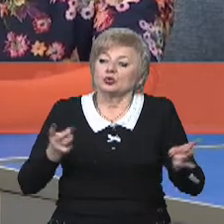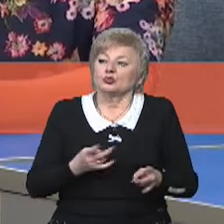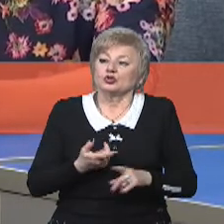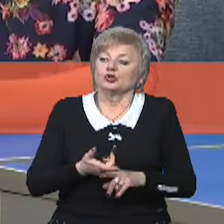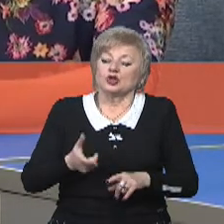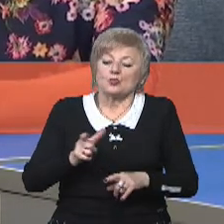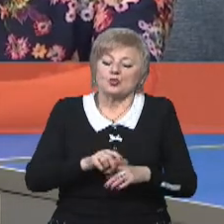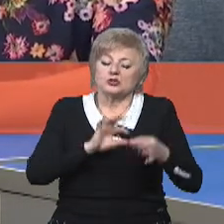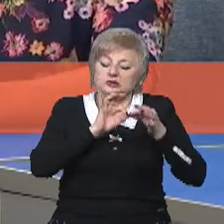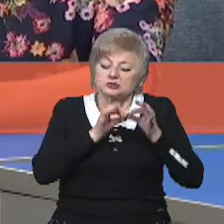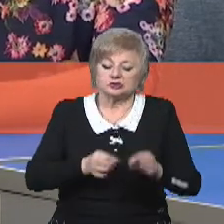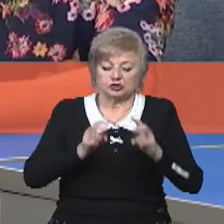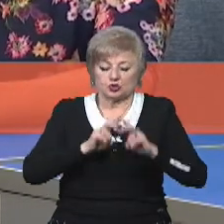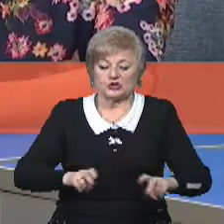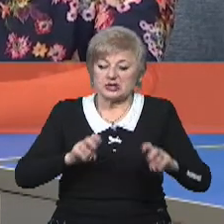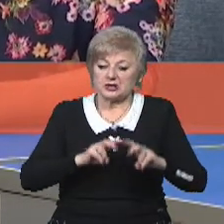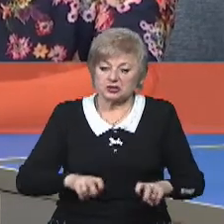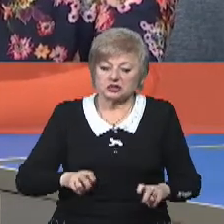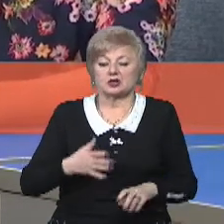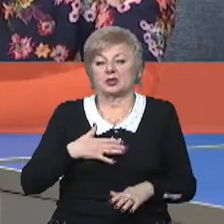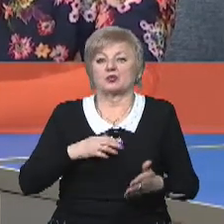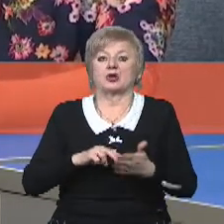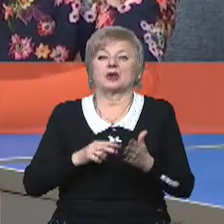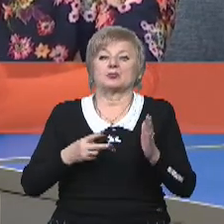більшого дослідження. Тому, звісно, ми